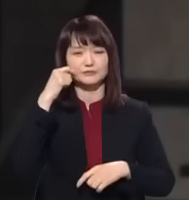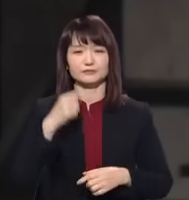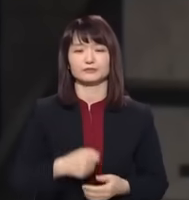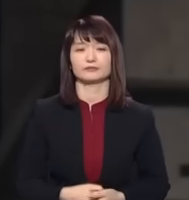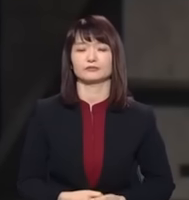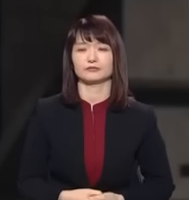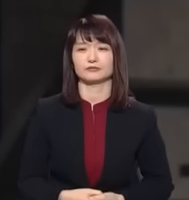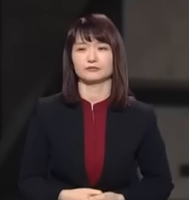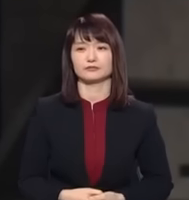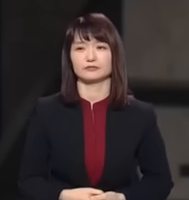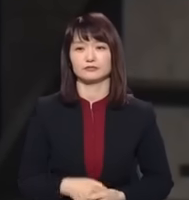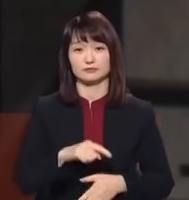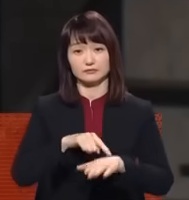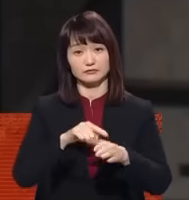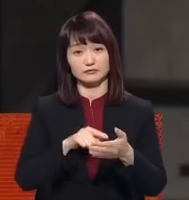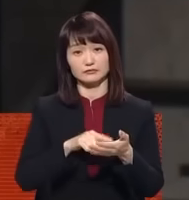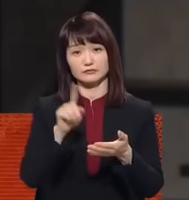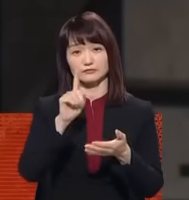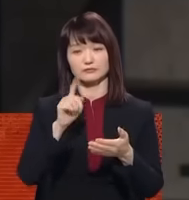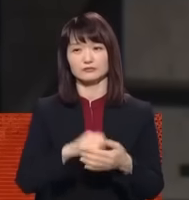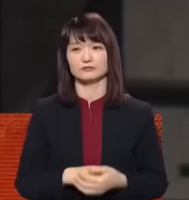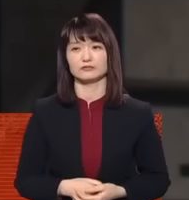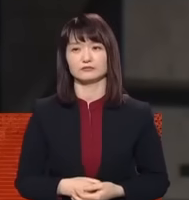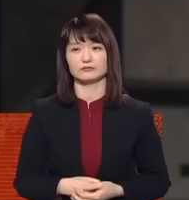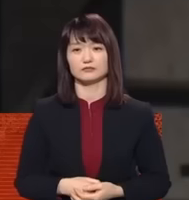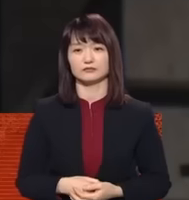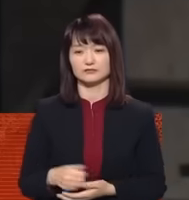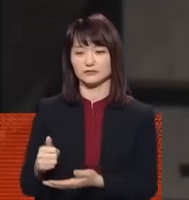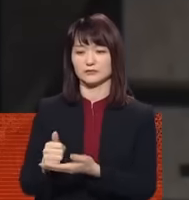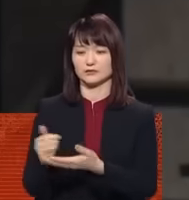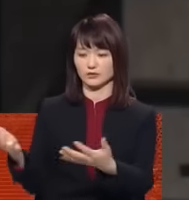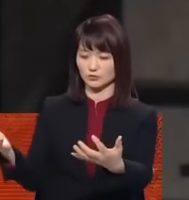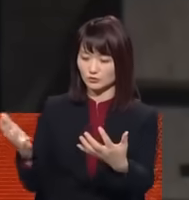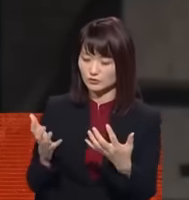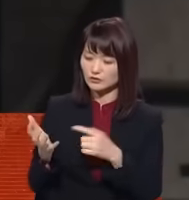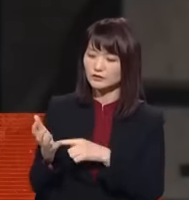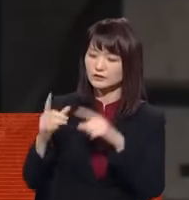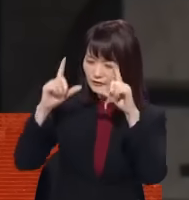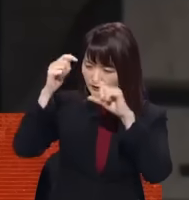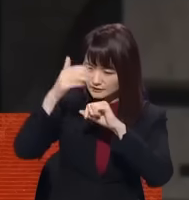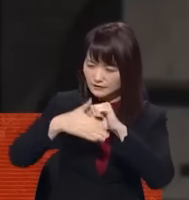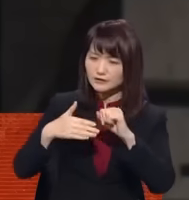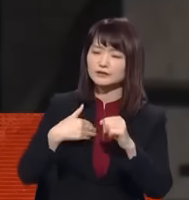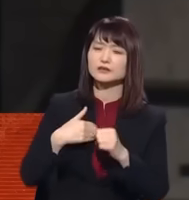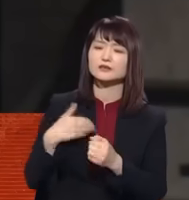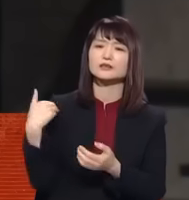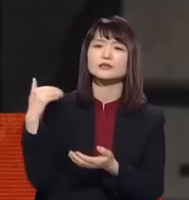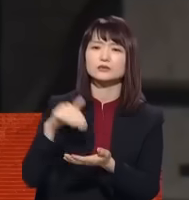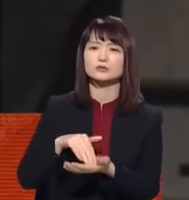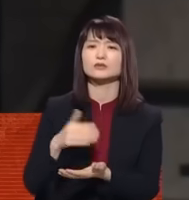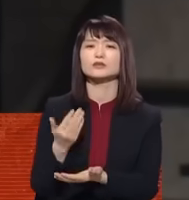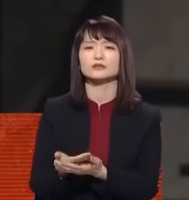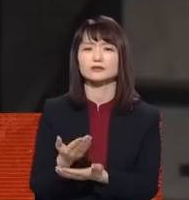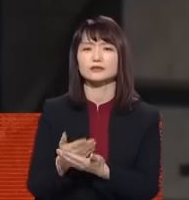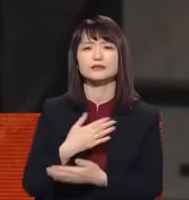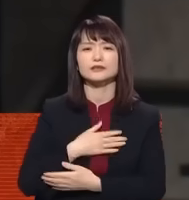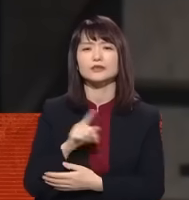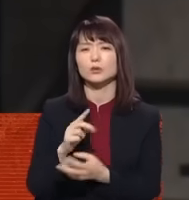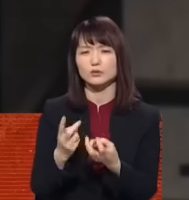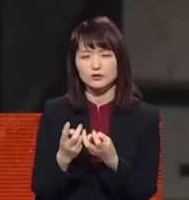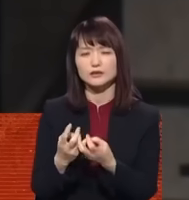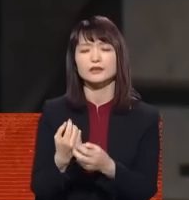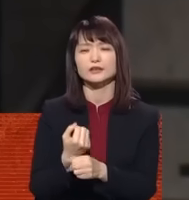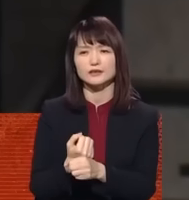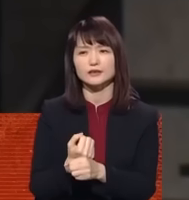이제 그 마음 같아서는 오신 그 하객분들께 그 찍은 사진 다 저한테 돌려주십시오. 제가 어떻게